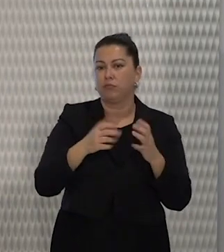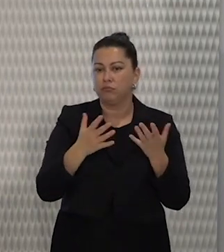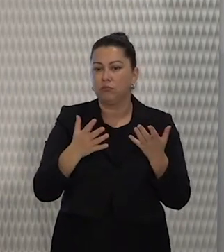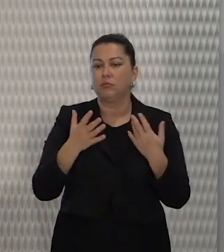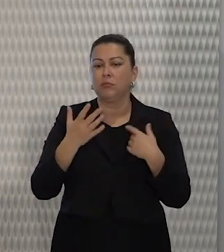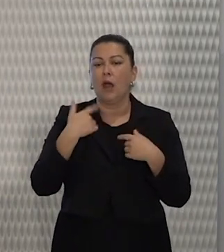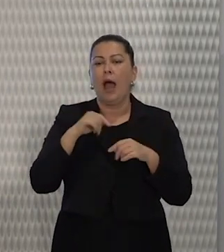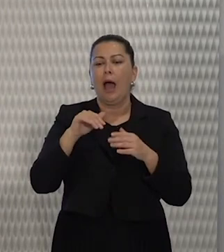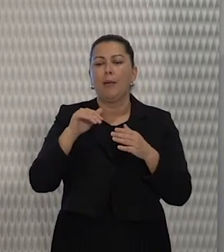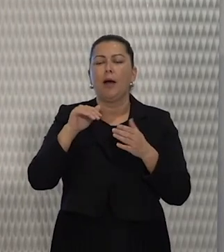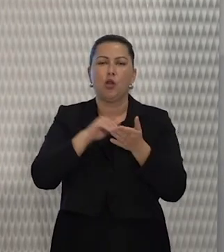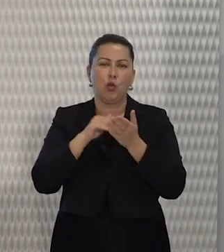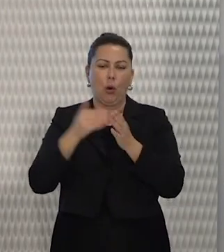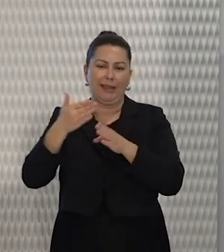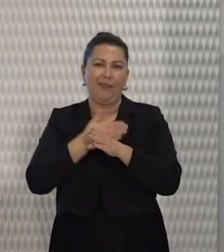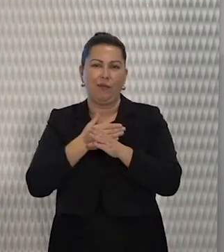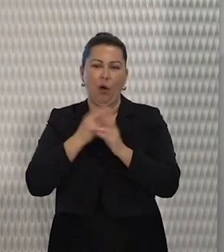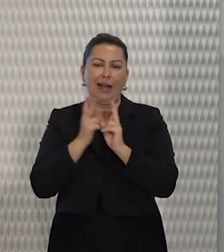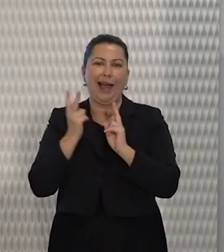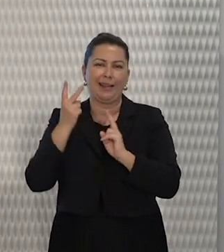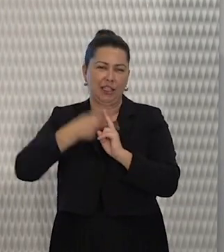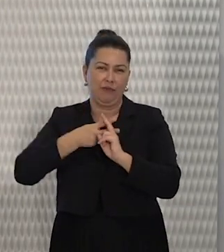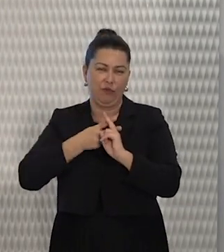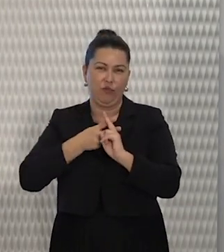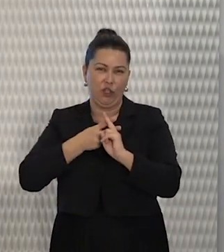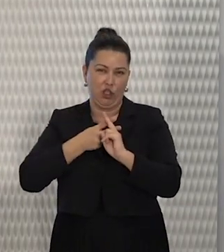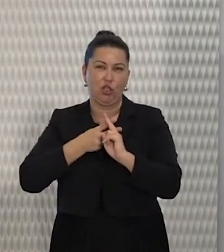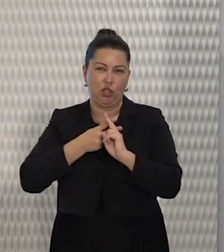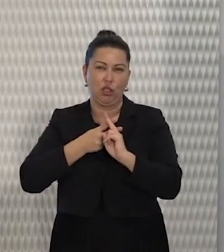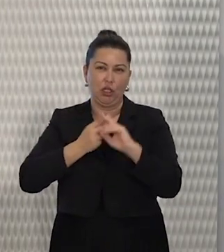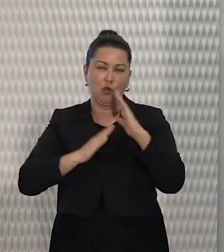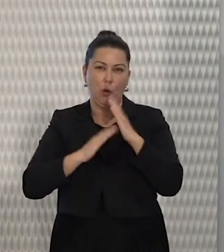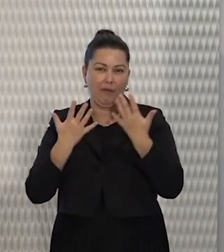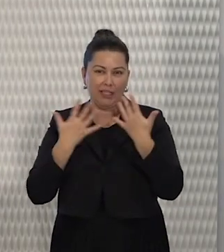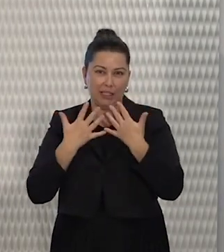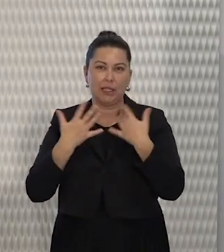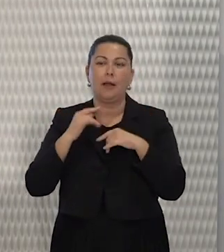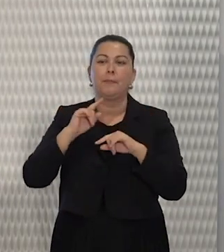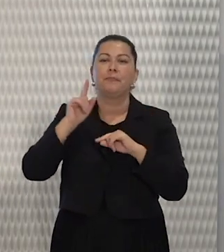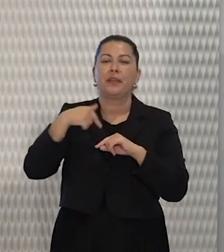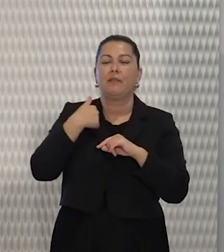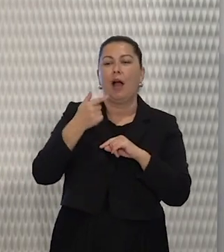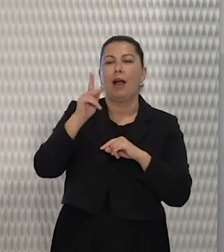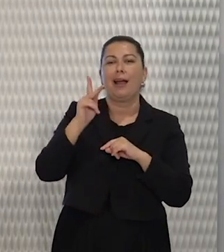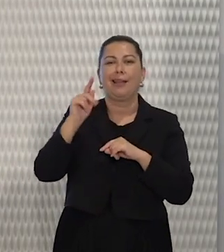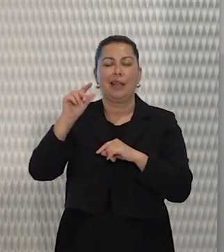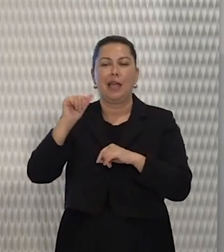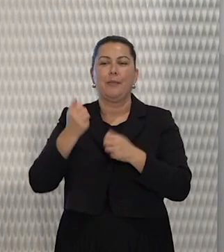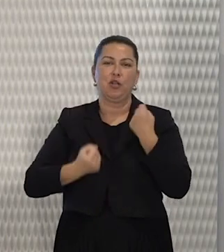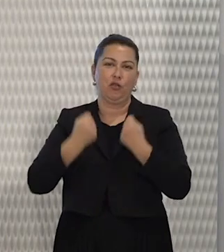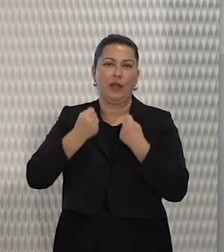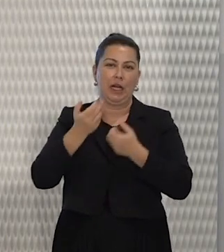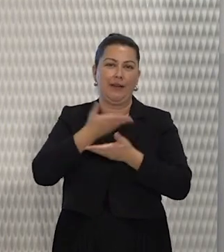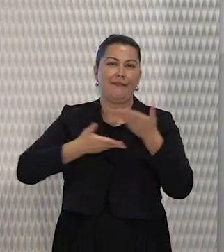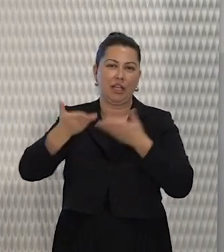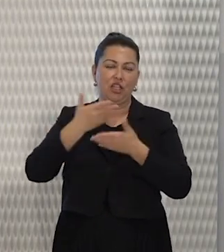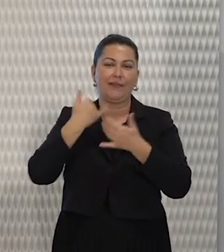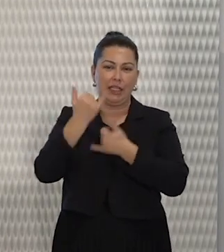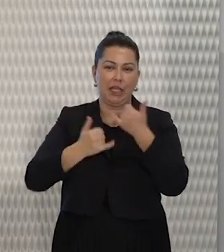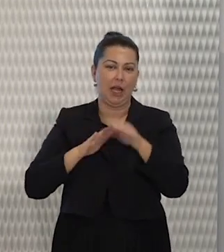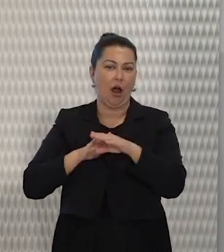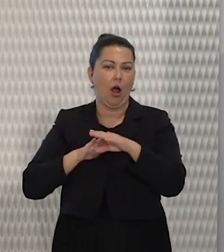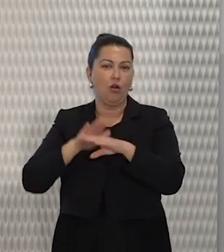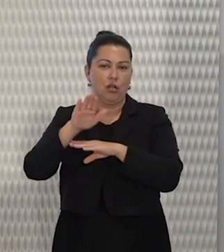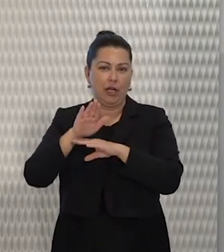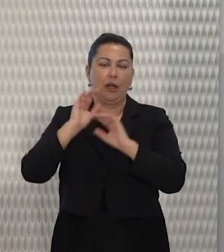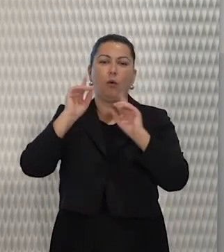kleiner Zwischenstopp noch, ich wurde dann als KTM aus schwierigen wirtschaftlichen Jahren aufgestiegen ist und auf einmal wieder